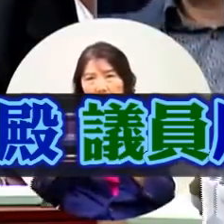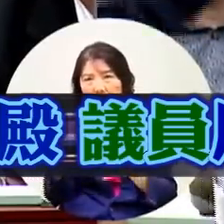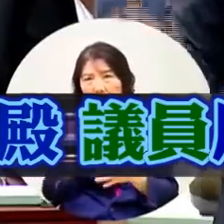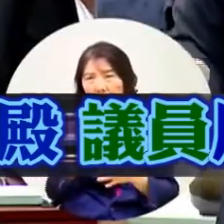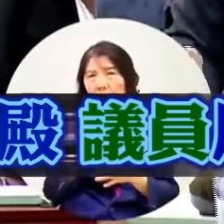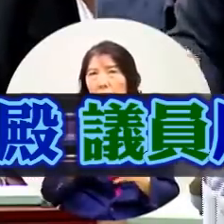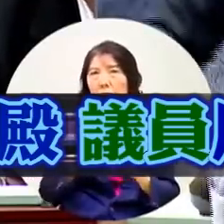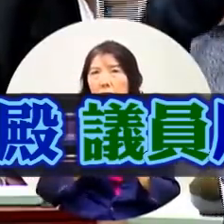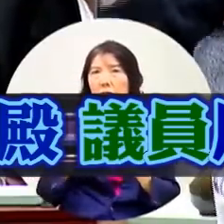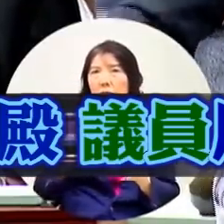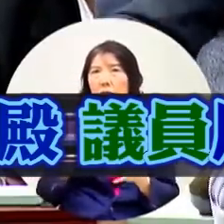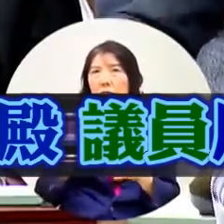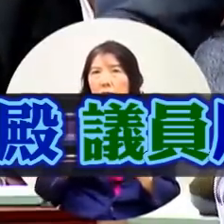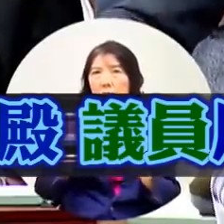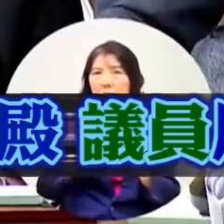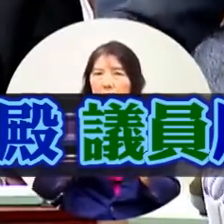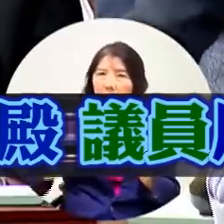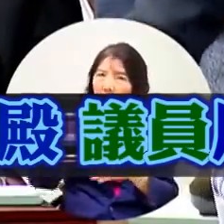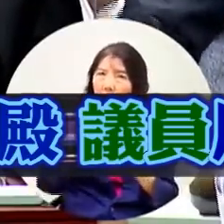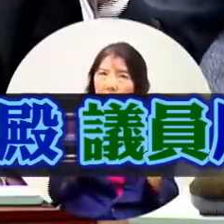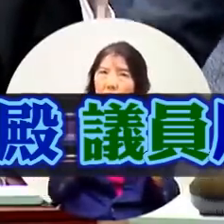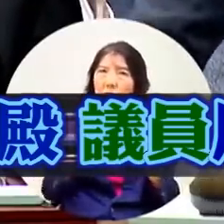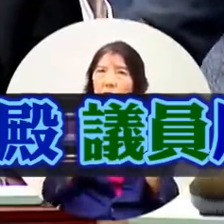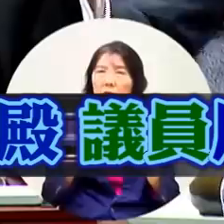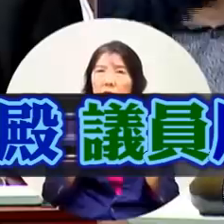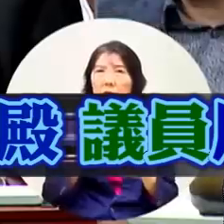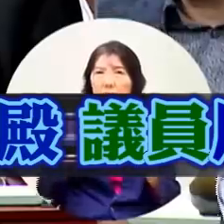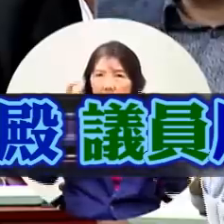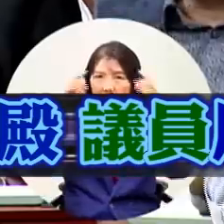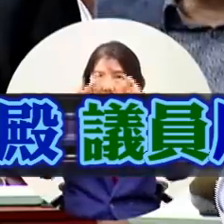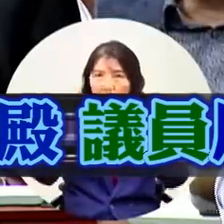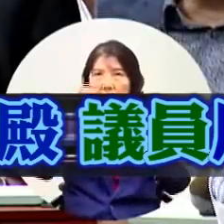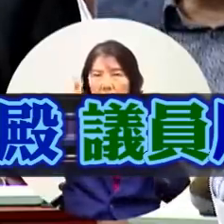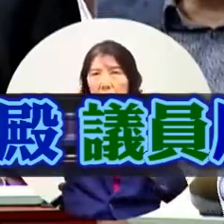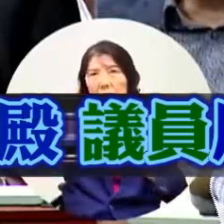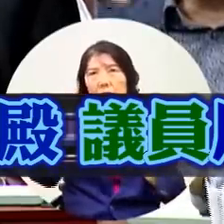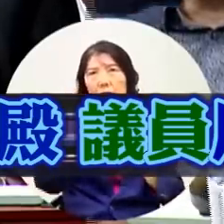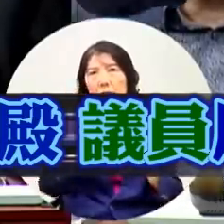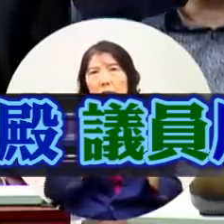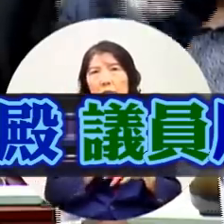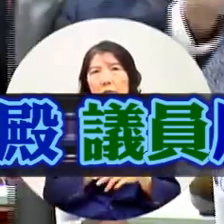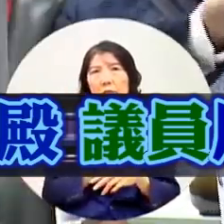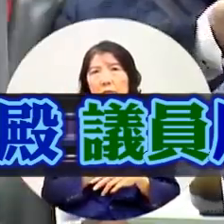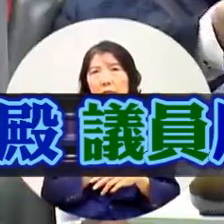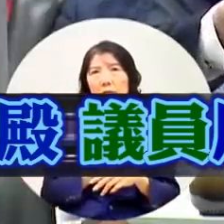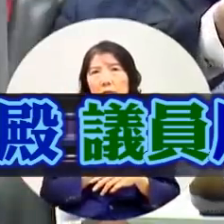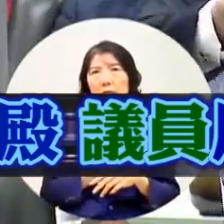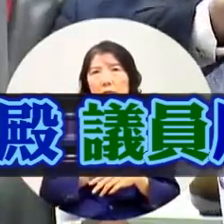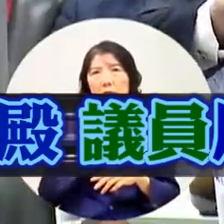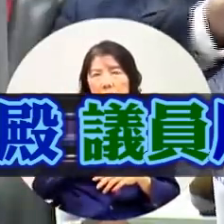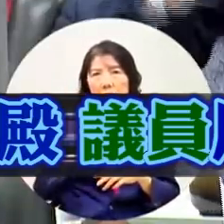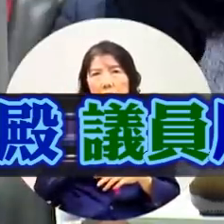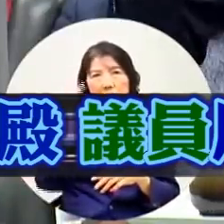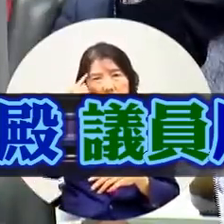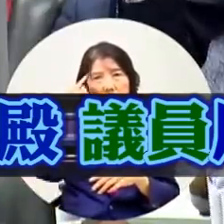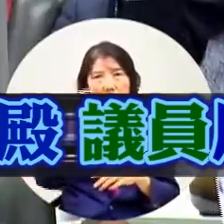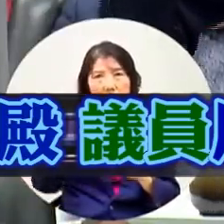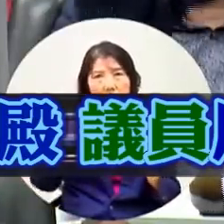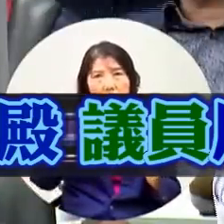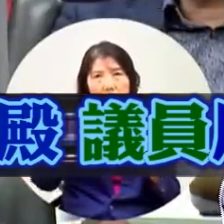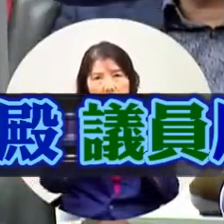所以不会有税收解决高雄负债问题。所以市长、局长，你请坐。这是一个观念，这是一个法